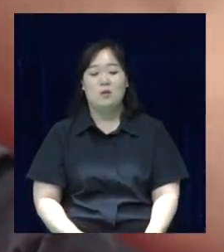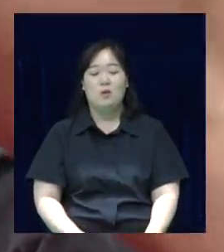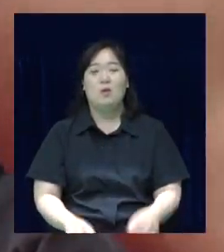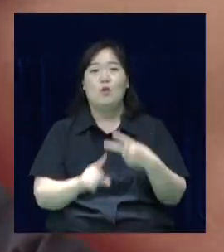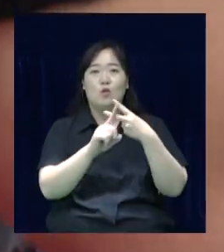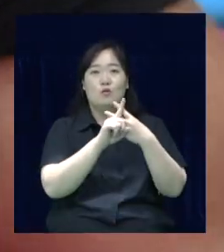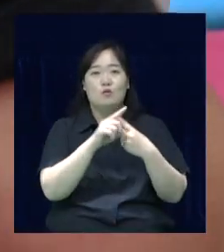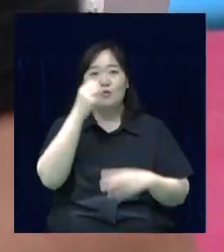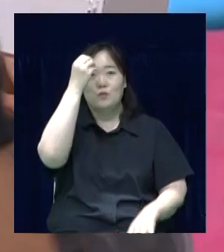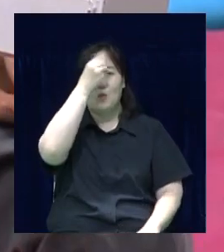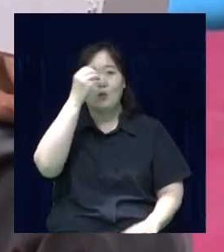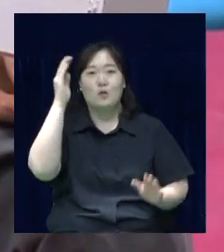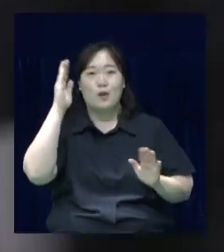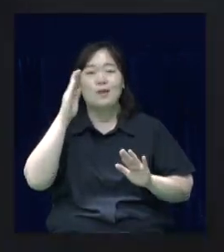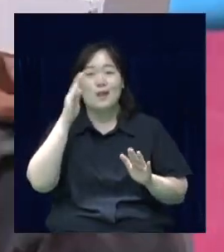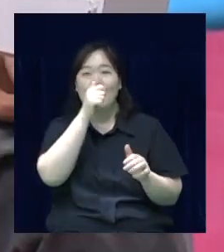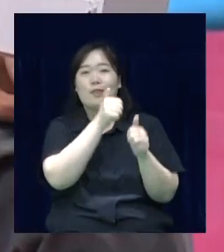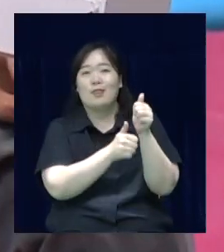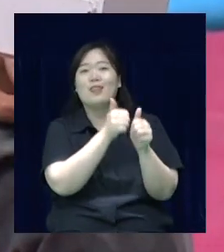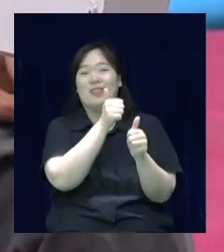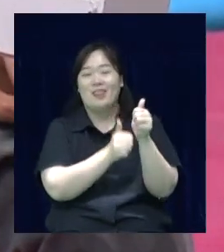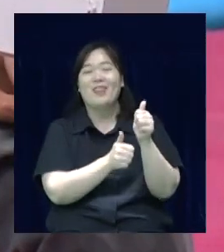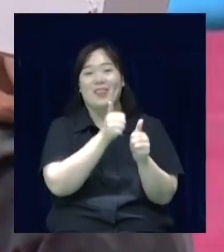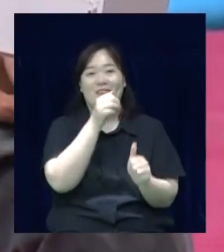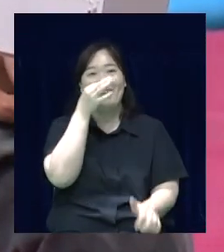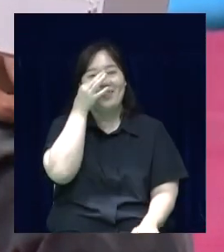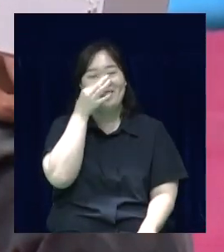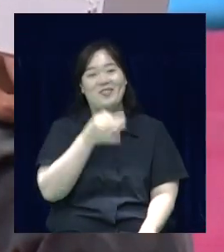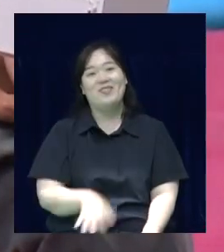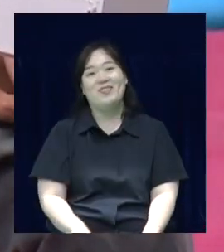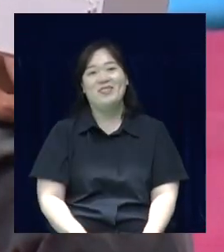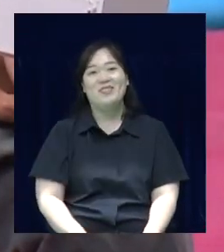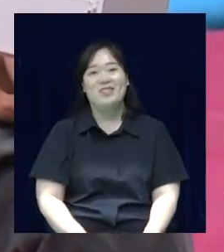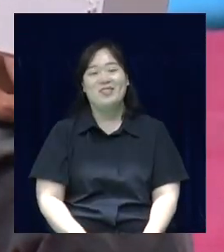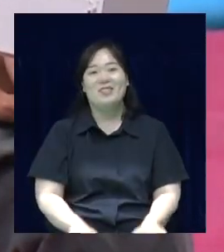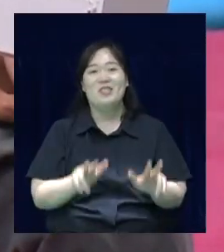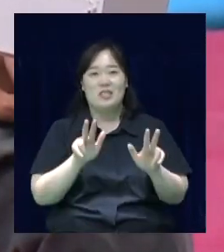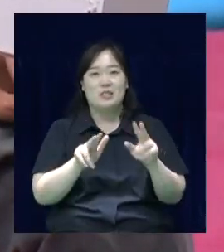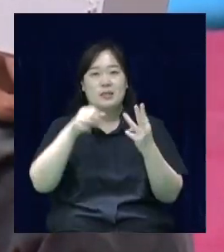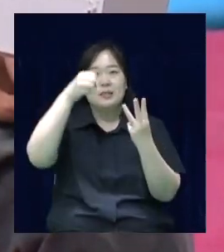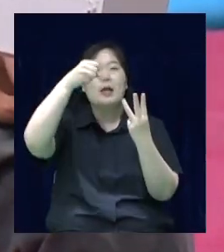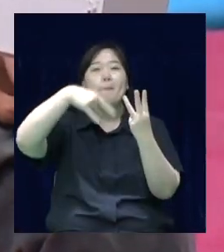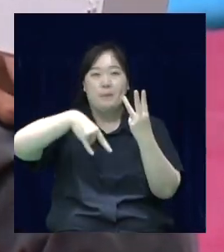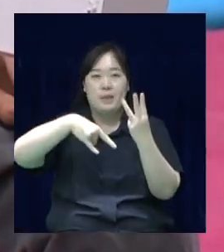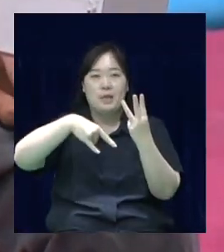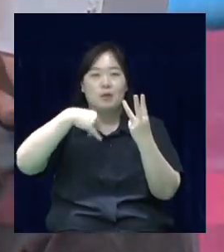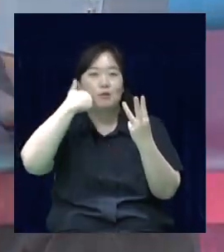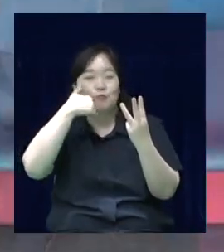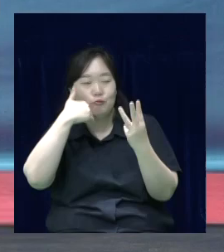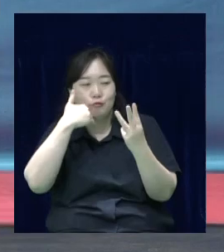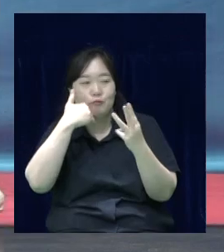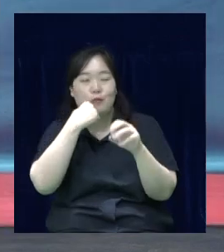중고등학생의 대결이 예, 지금 웨이트리프팅 3위의 각축전이거든요. 네, 지금 그렇죠. 보면. 예.